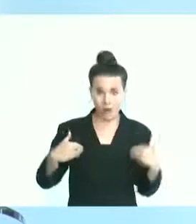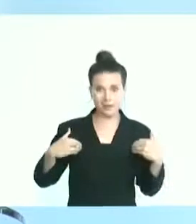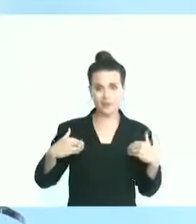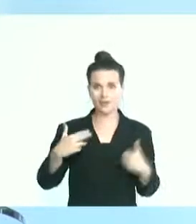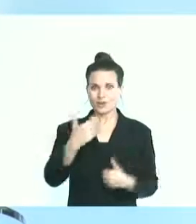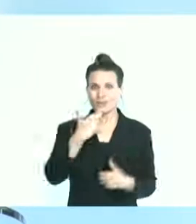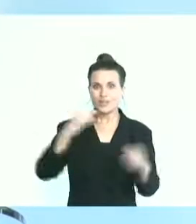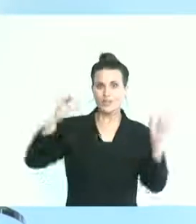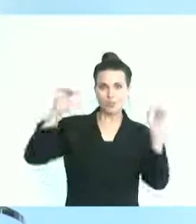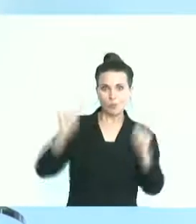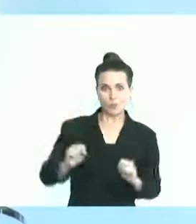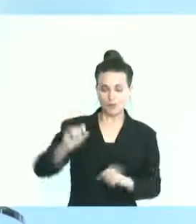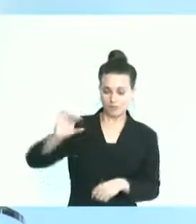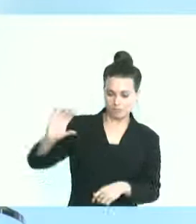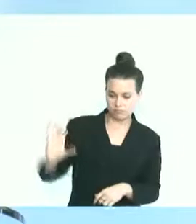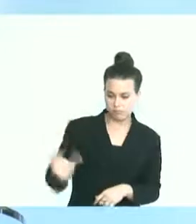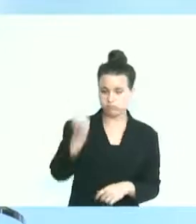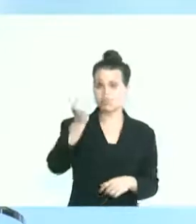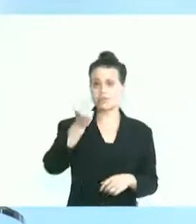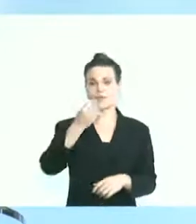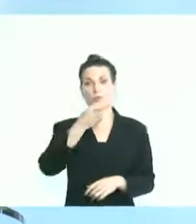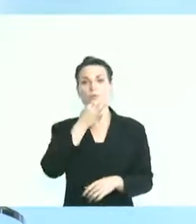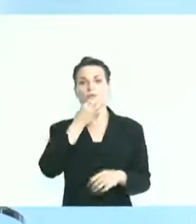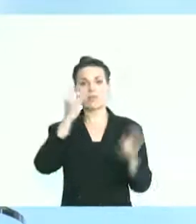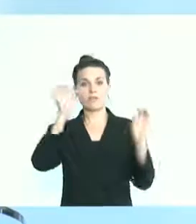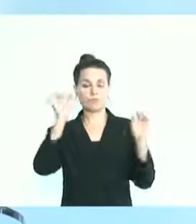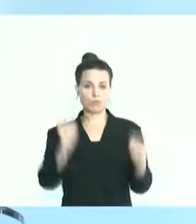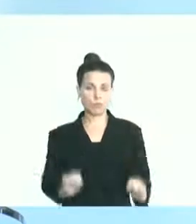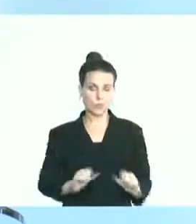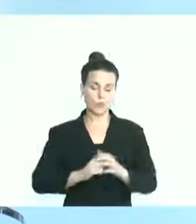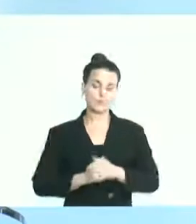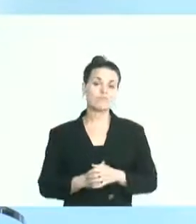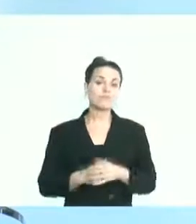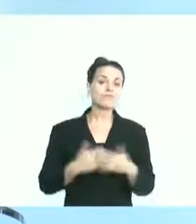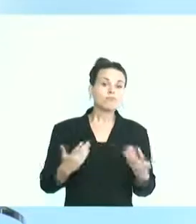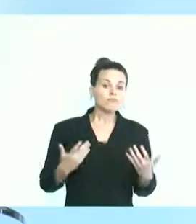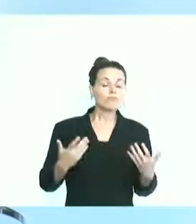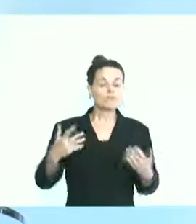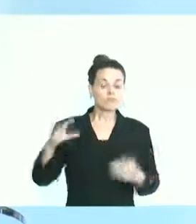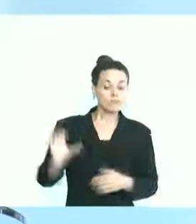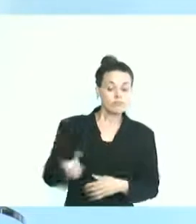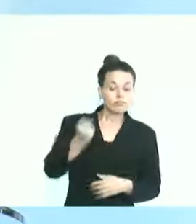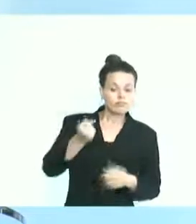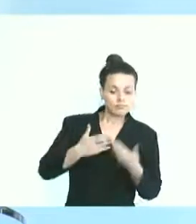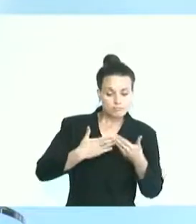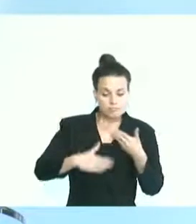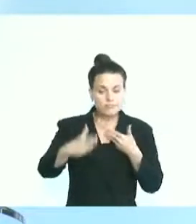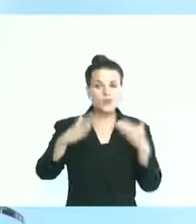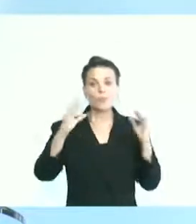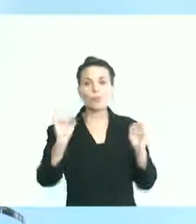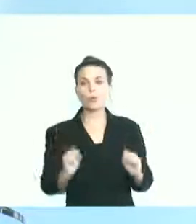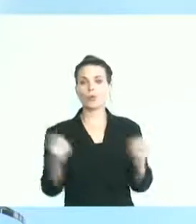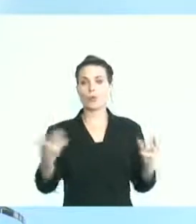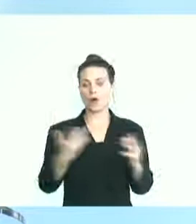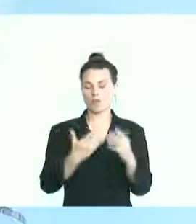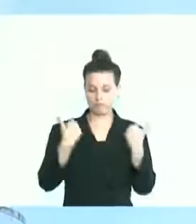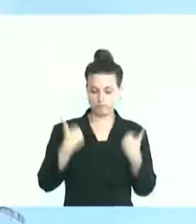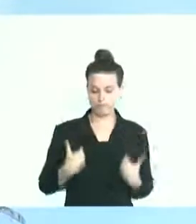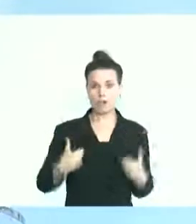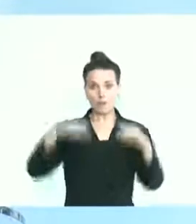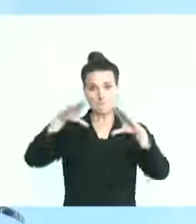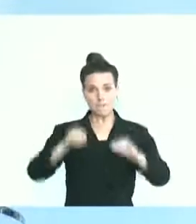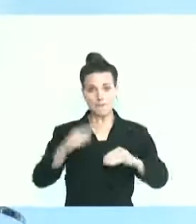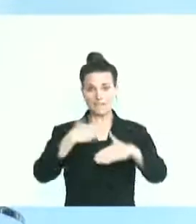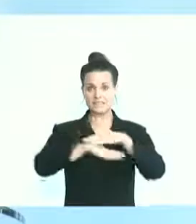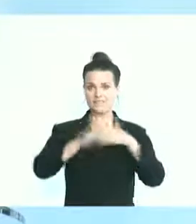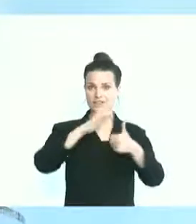saisissant, c'est une opportunité. Une opportunité, bien sûr, qui permet de trouver sa place dans notre